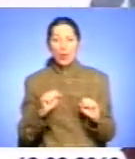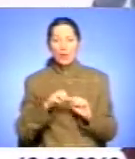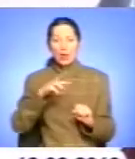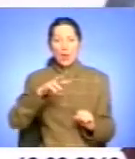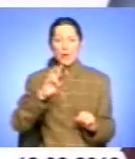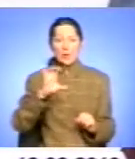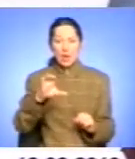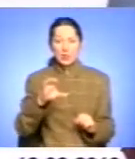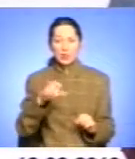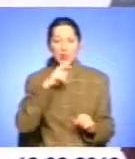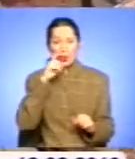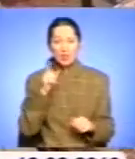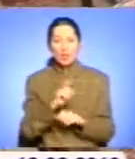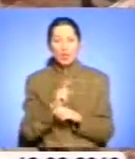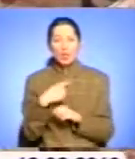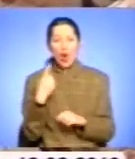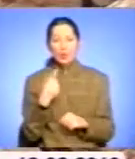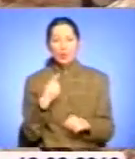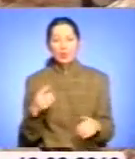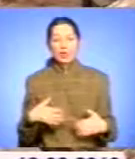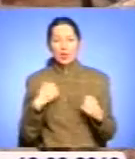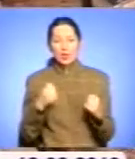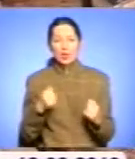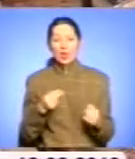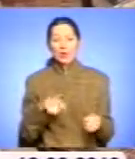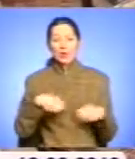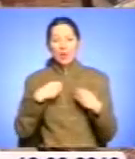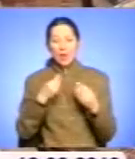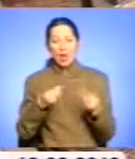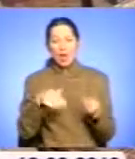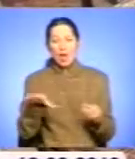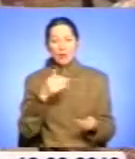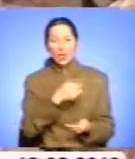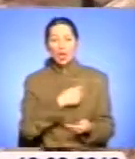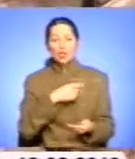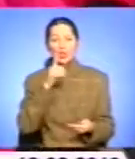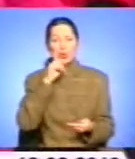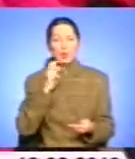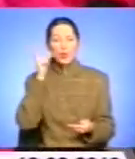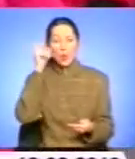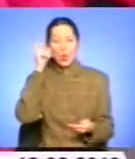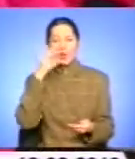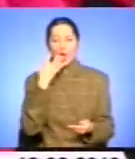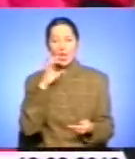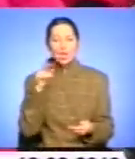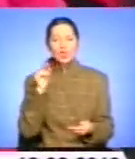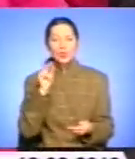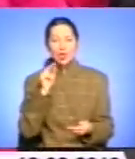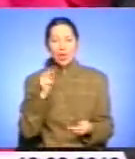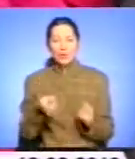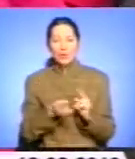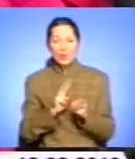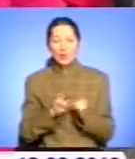України в Тернопільській області. Рятувальники пригощали усіх охочих смачною кашею та гарячим чаєм, звареним на